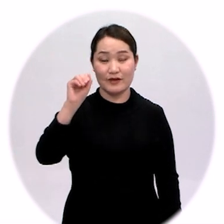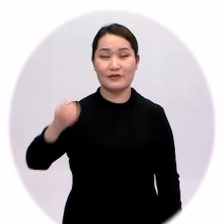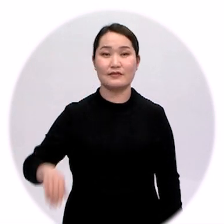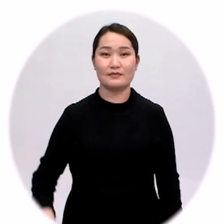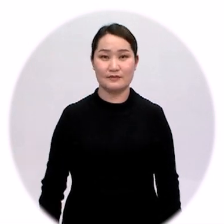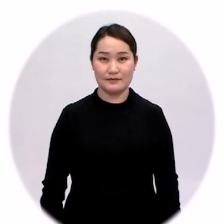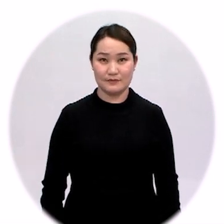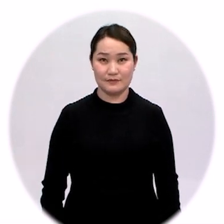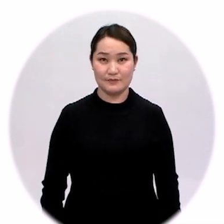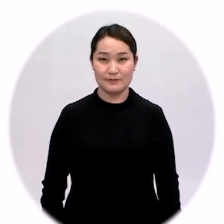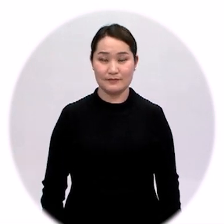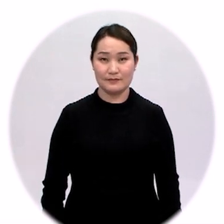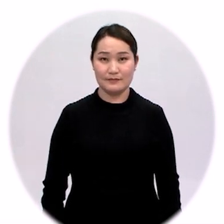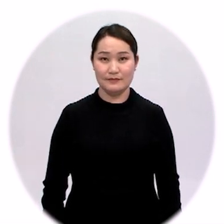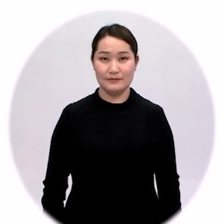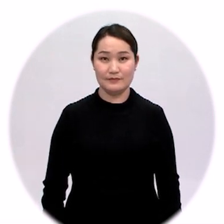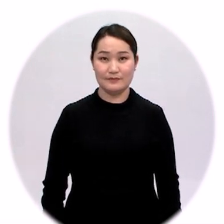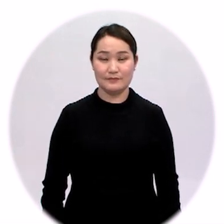F үсэг.